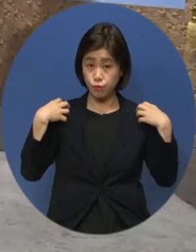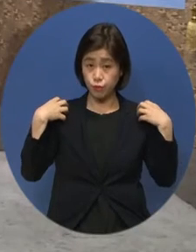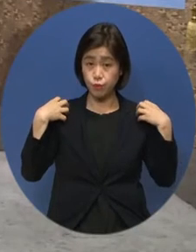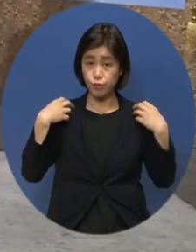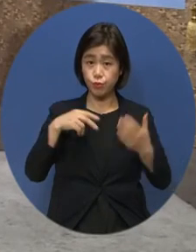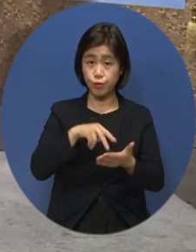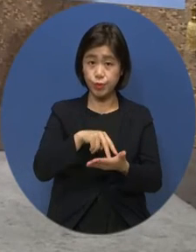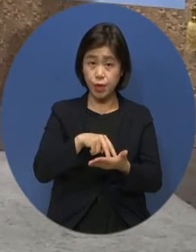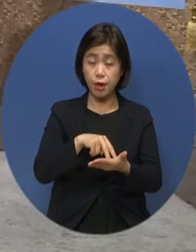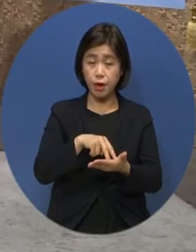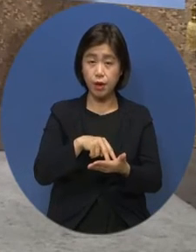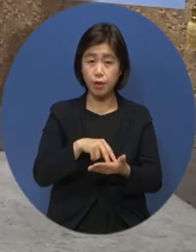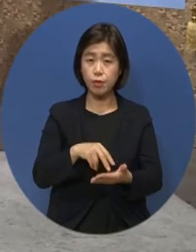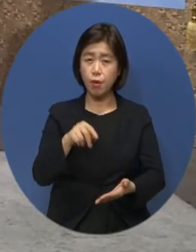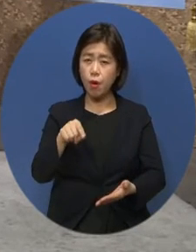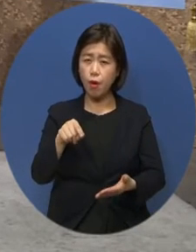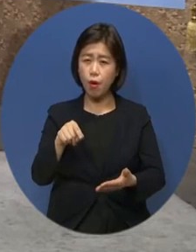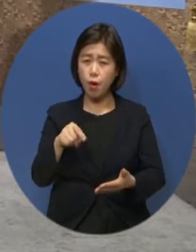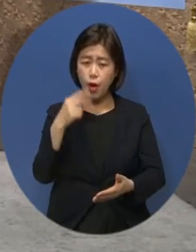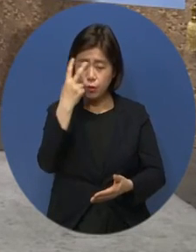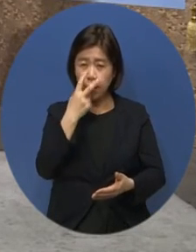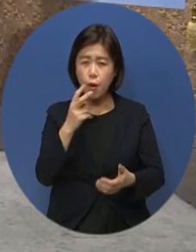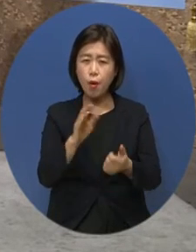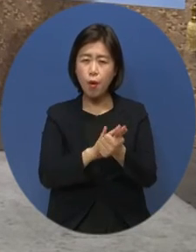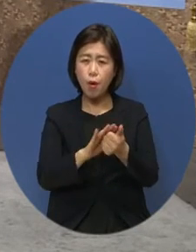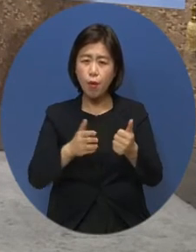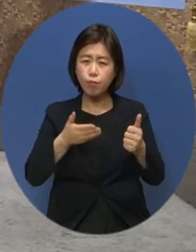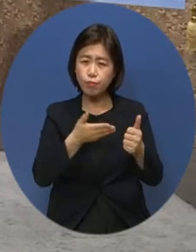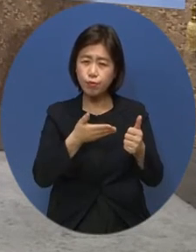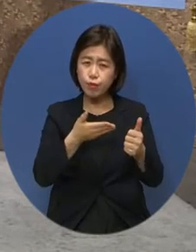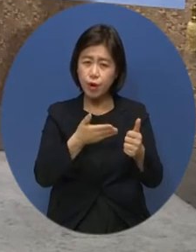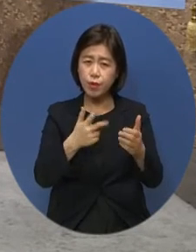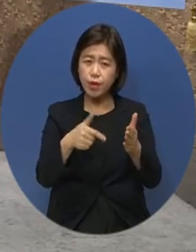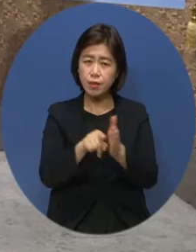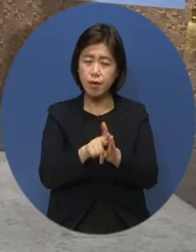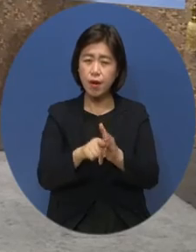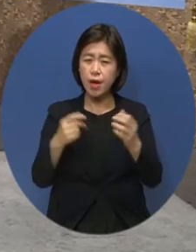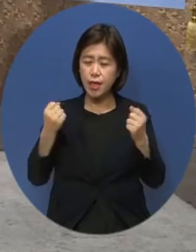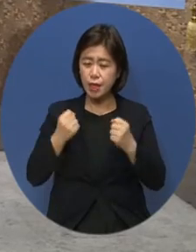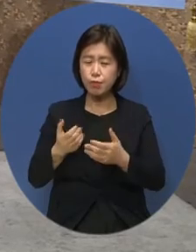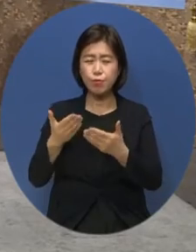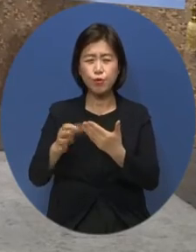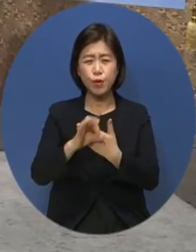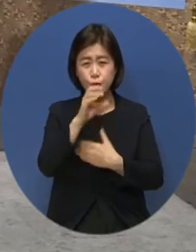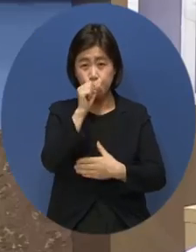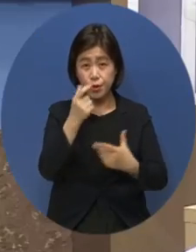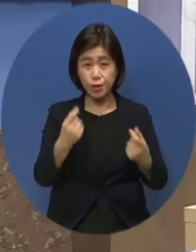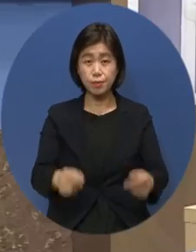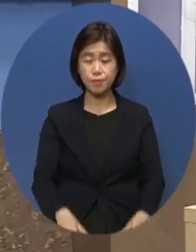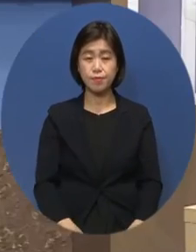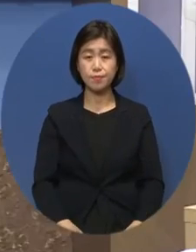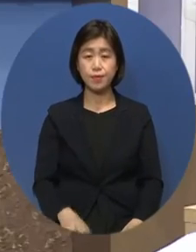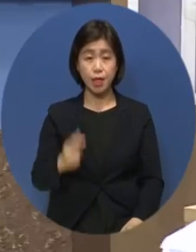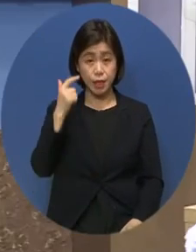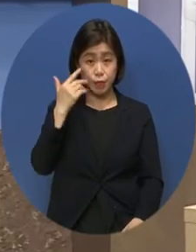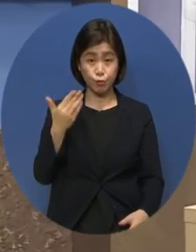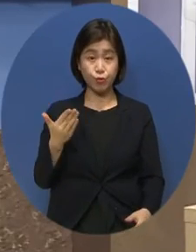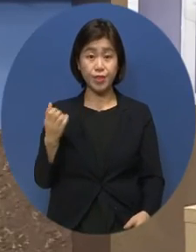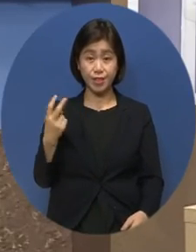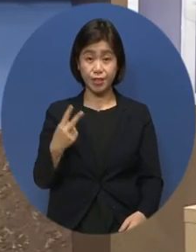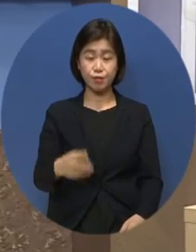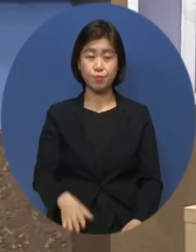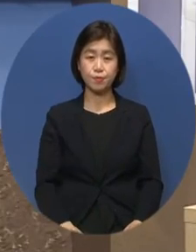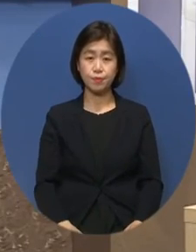돌봄 지원 방안 마련을 위해서도 많은 힘을 실어 주었으면 하는 바람입니다 예 그럼 이제 질문을 바꿔 보도록 하겠습니다